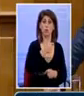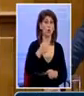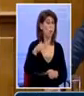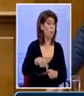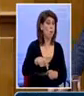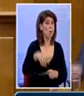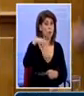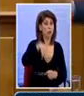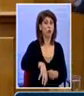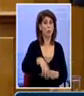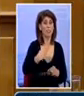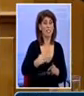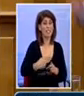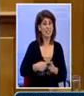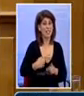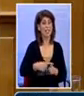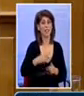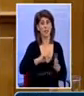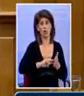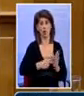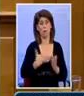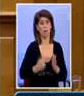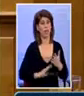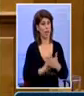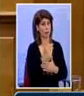δηλαδή της ελληνικής οικονομίας που είχε μια αναπτυξιακή προοπτική.